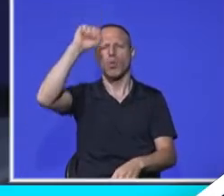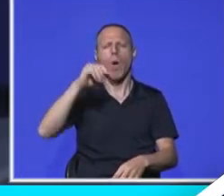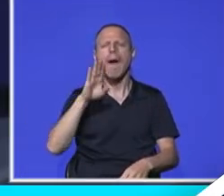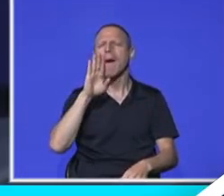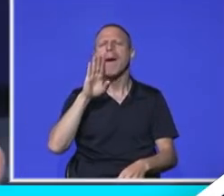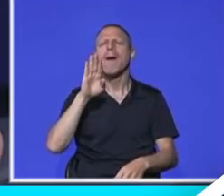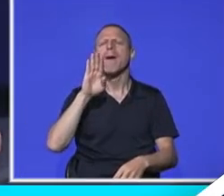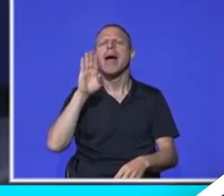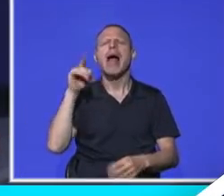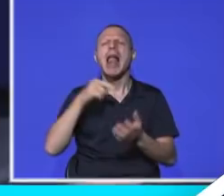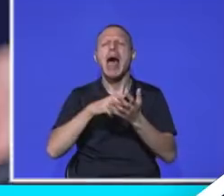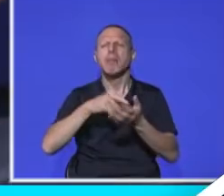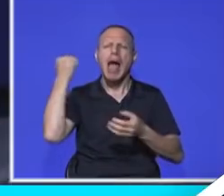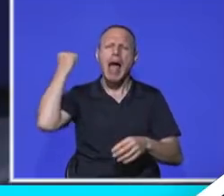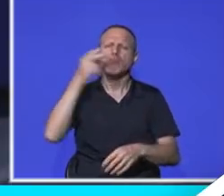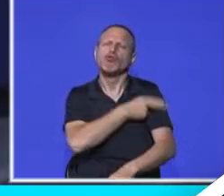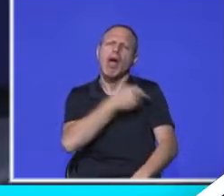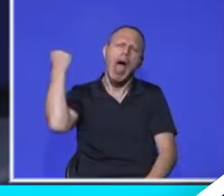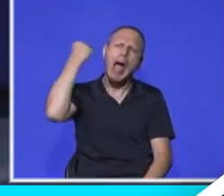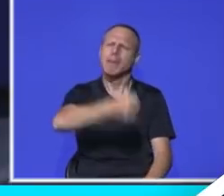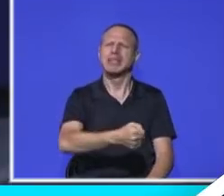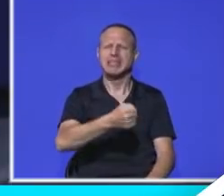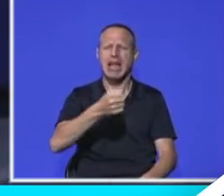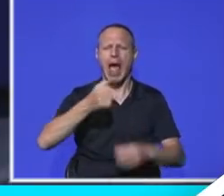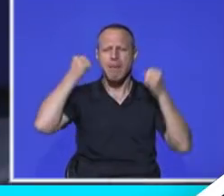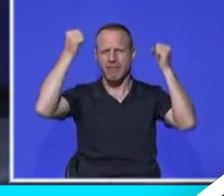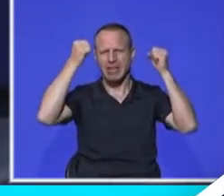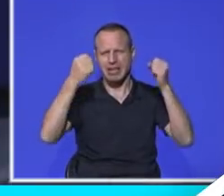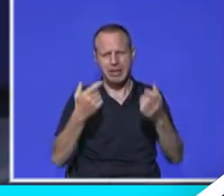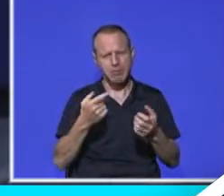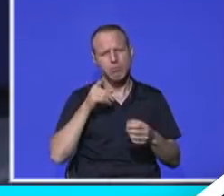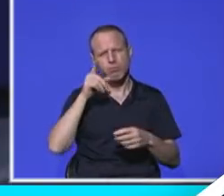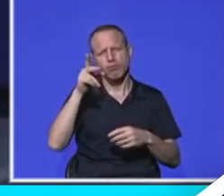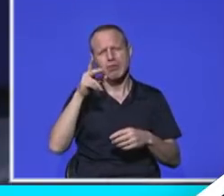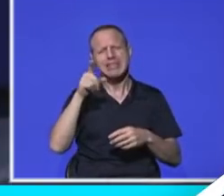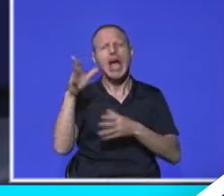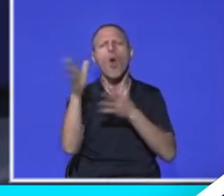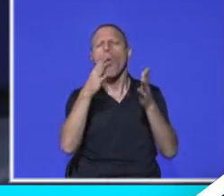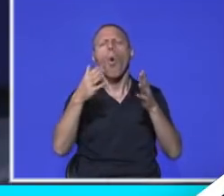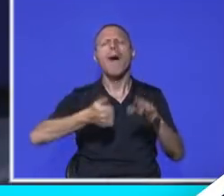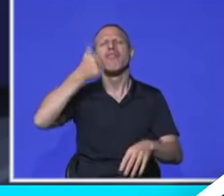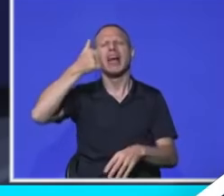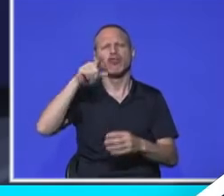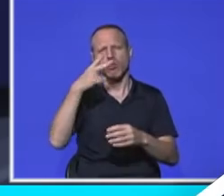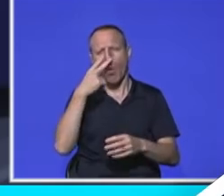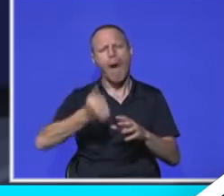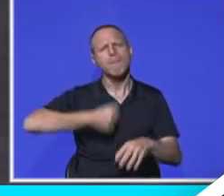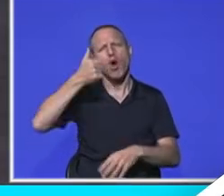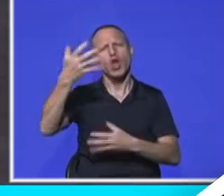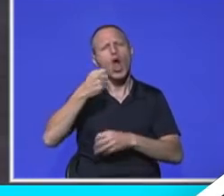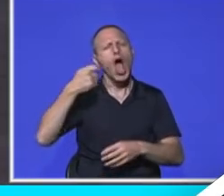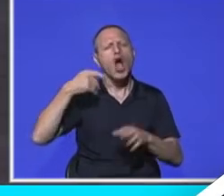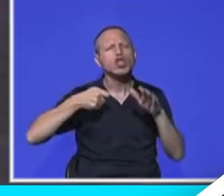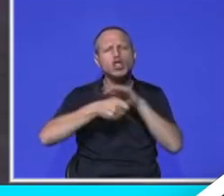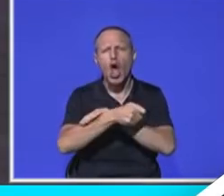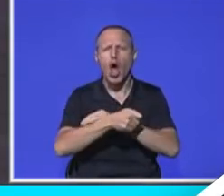אותם? זה רוח המפקד. שאת רואה את המפקד, שאת רואה את הבוס, לוקח שוחד ולוקח מתנות ולא מקיים את החוקים